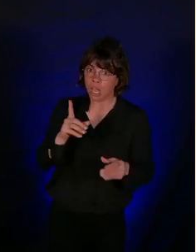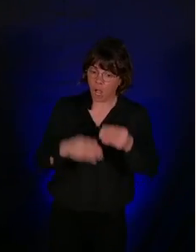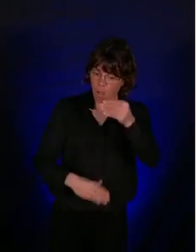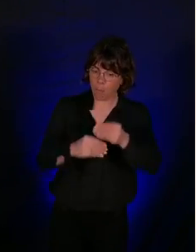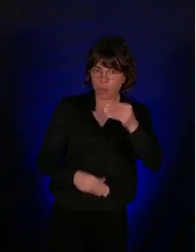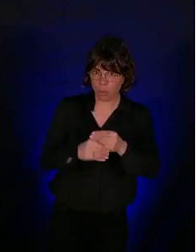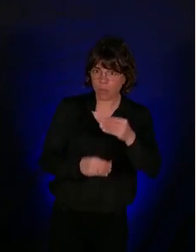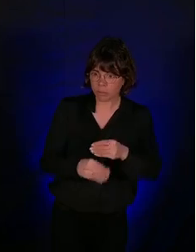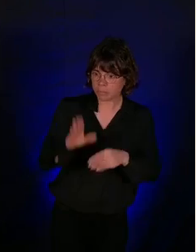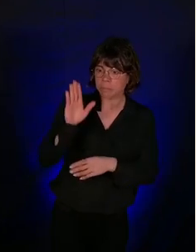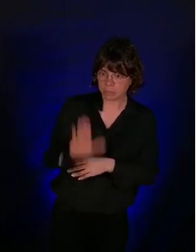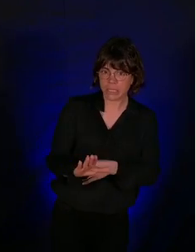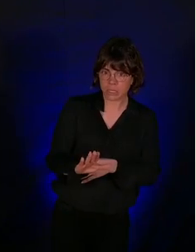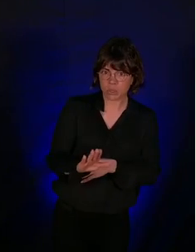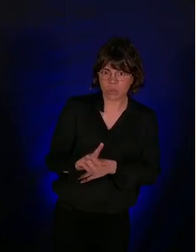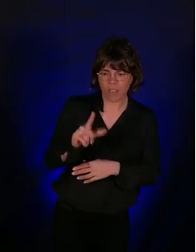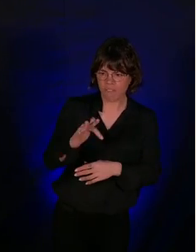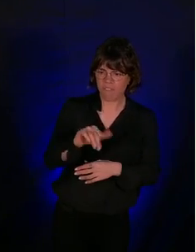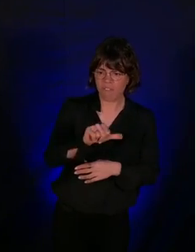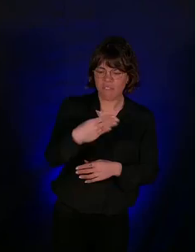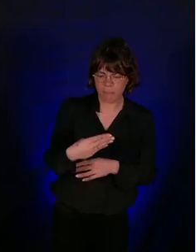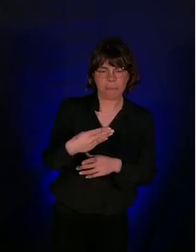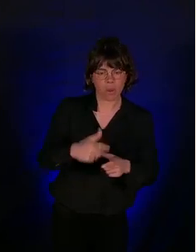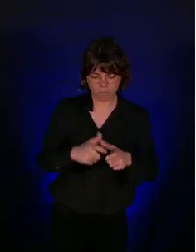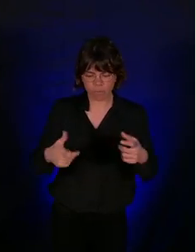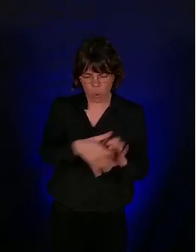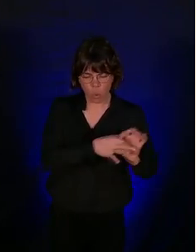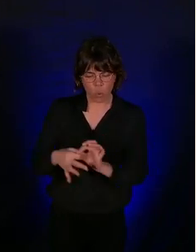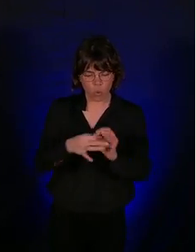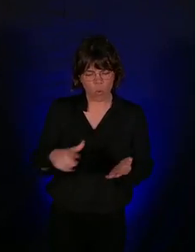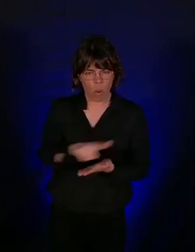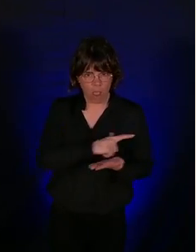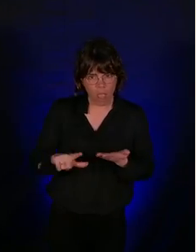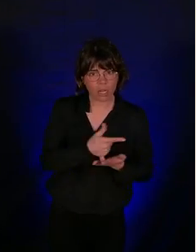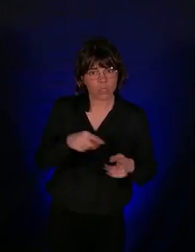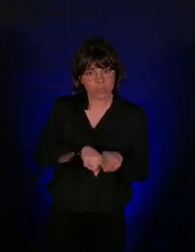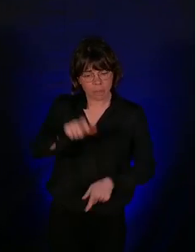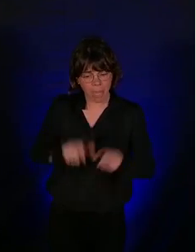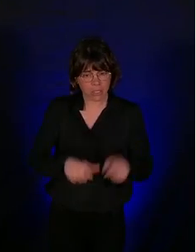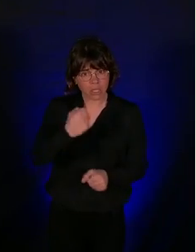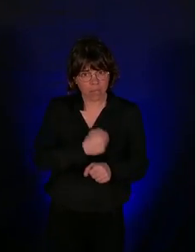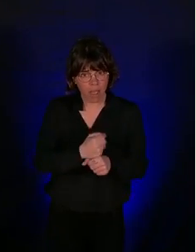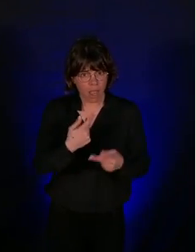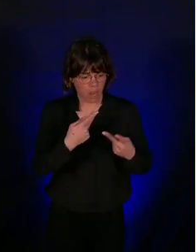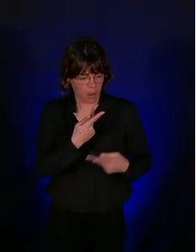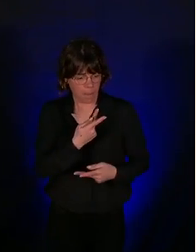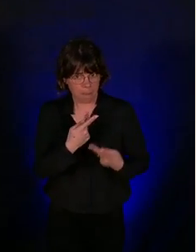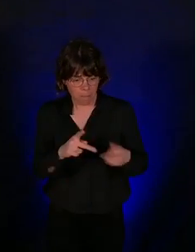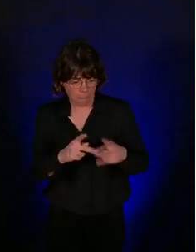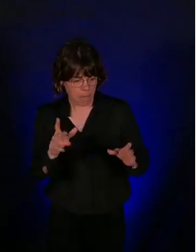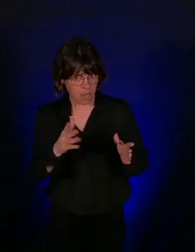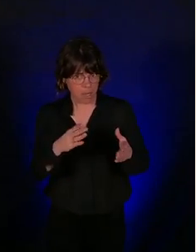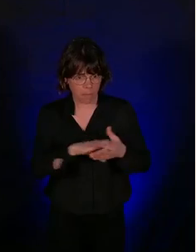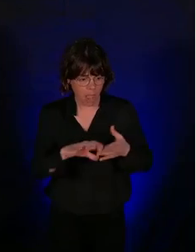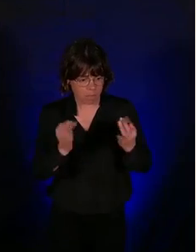les ictam sur les femmes sur les un union locale et sur les travailleurs sans papier je remercie l'intervention d'Adel à la table ronde